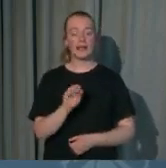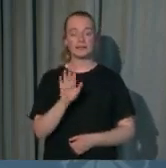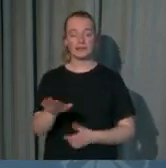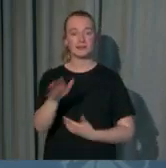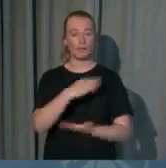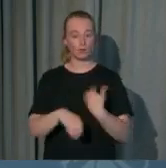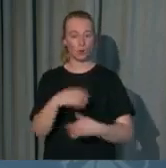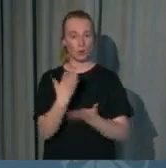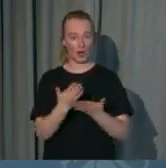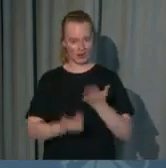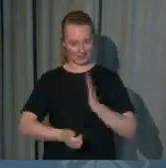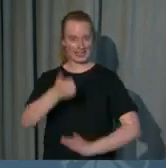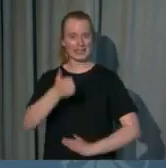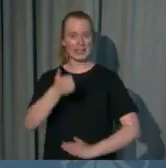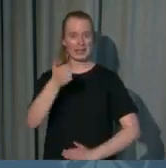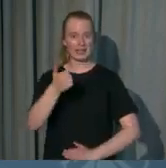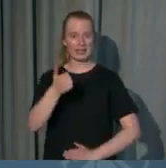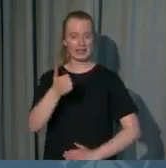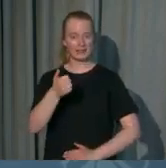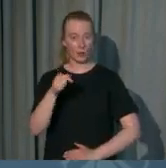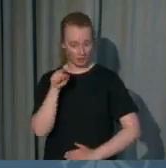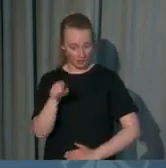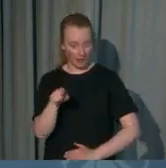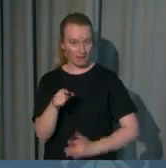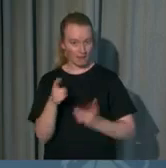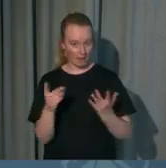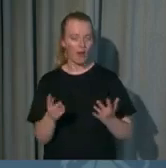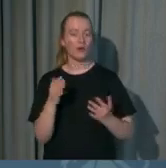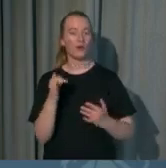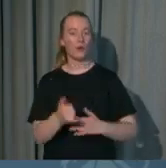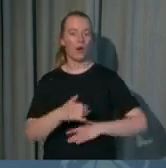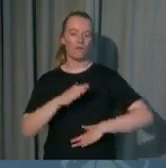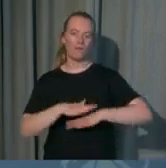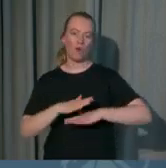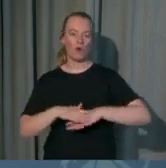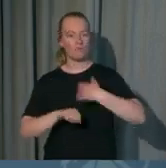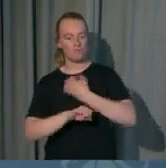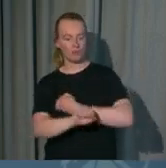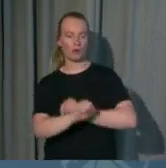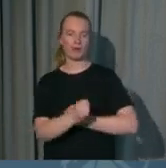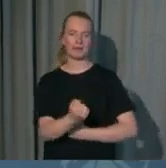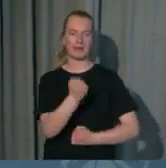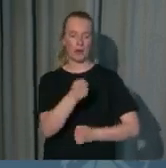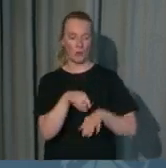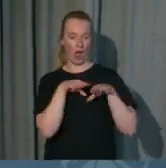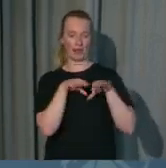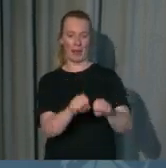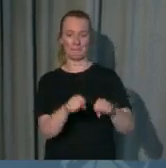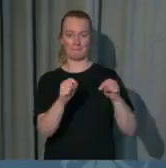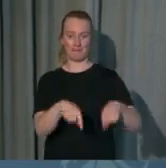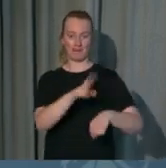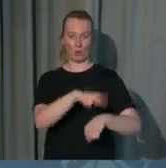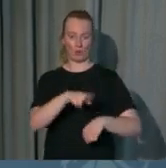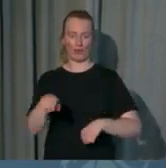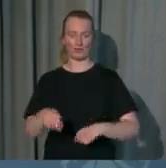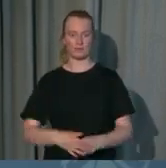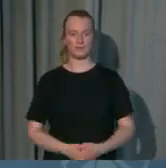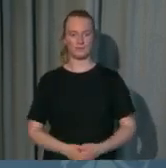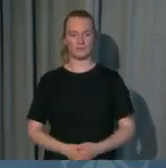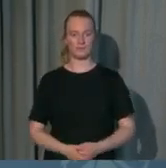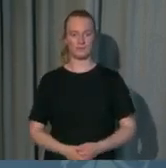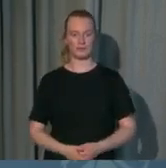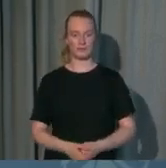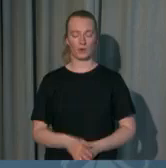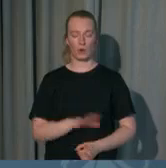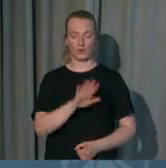i å forebygge blant annet terrorangrep mot Norge. Og de har også